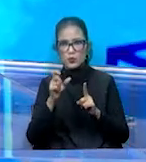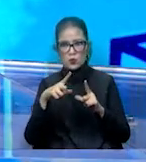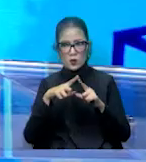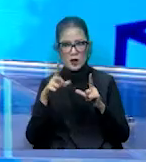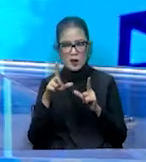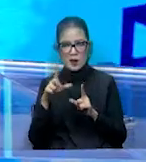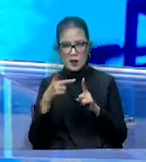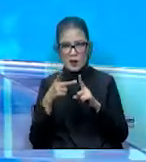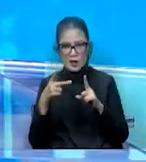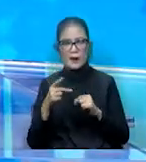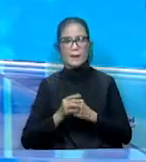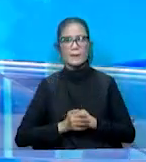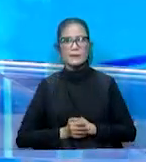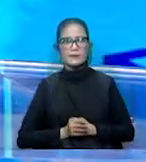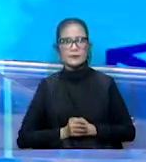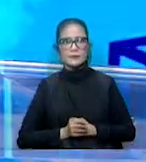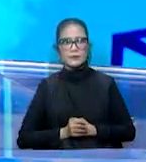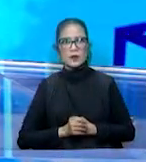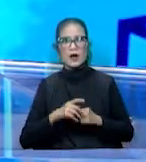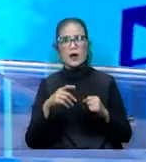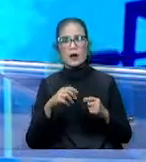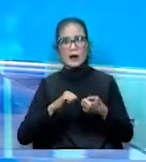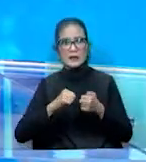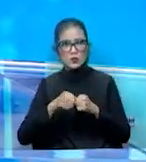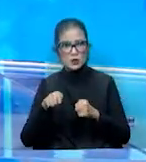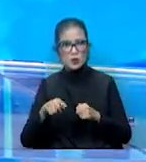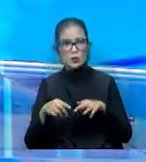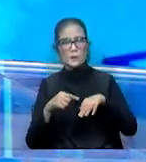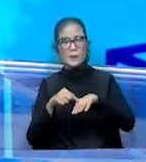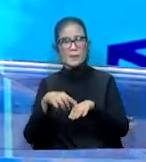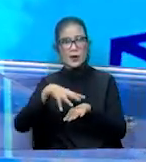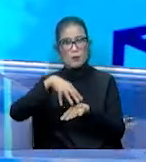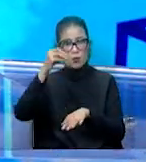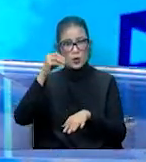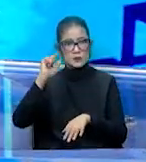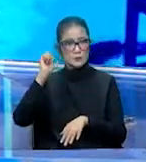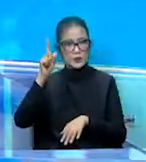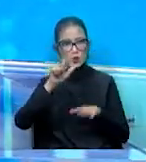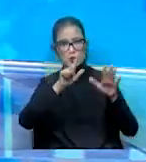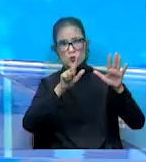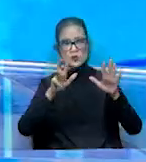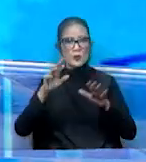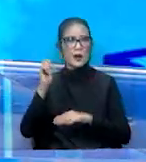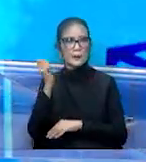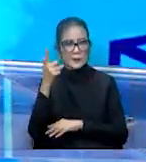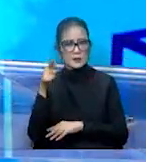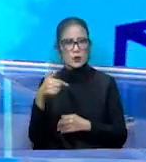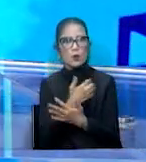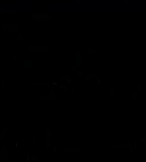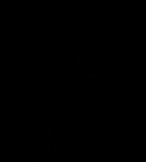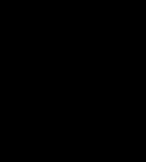pemasa ratusan alut Sista canggih dipamerkan di Monas Jakarta jelang HUT TNI ke-79 besok masyarakat pun antusias